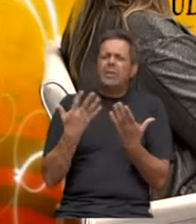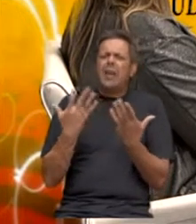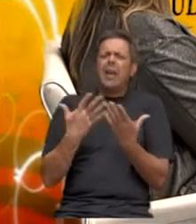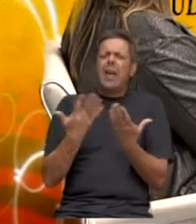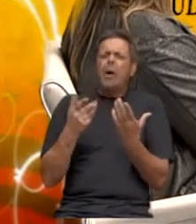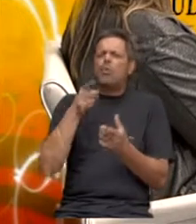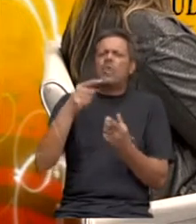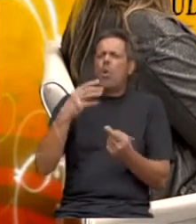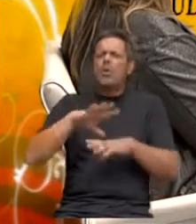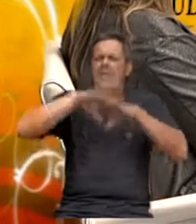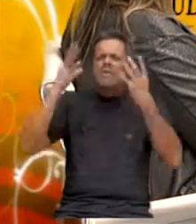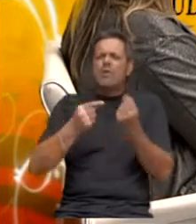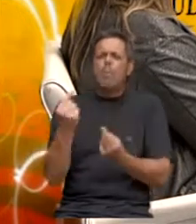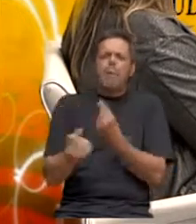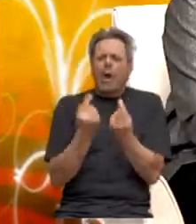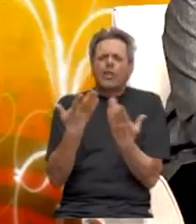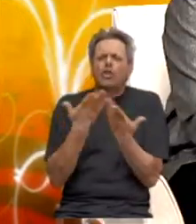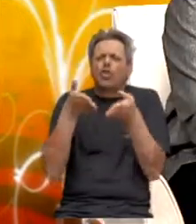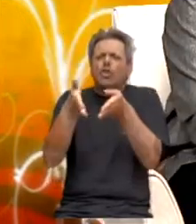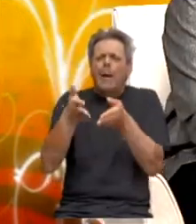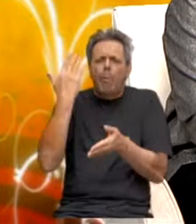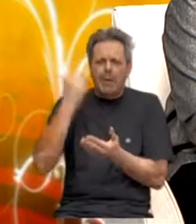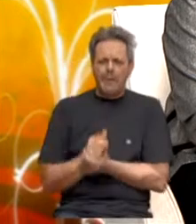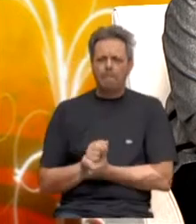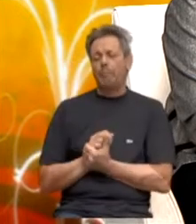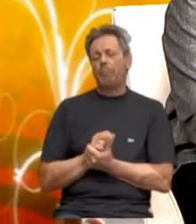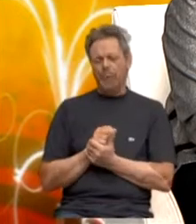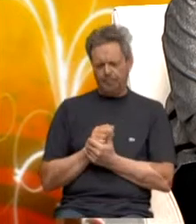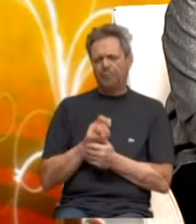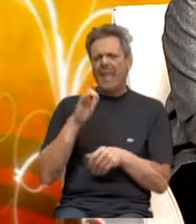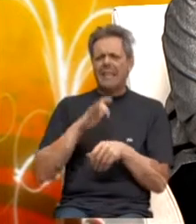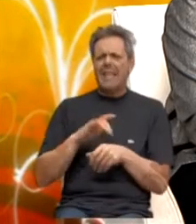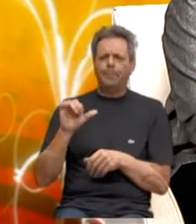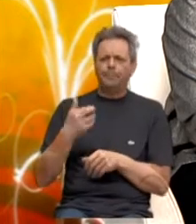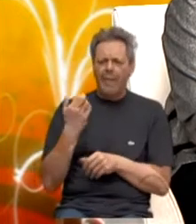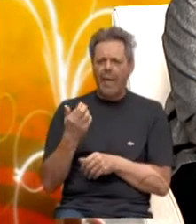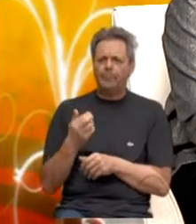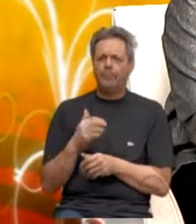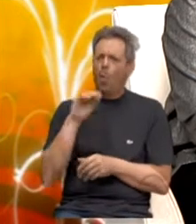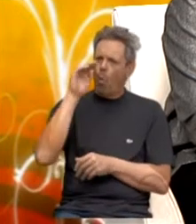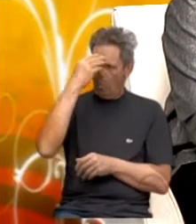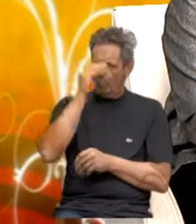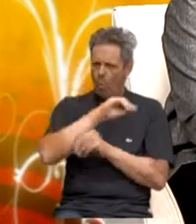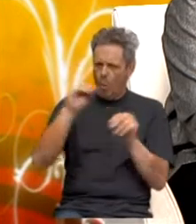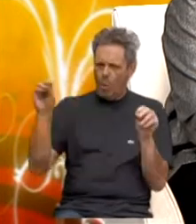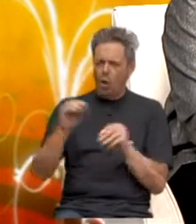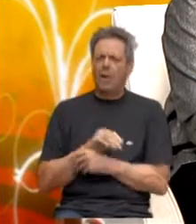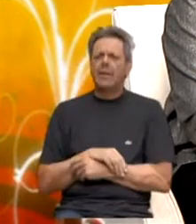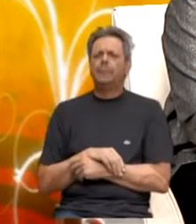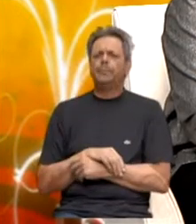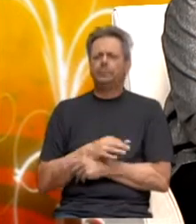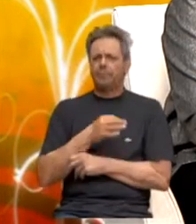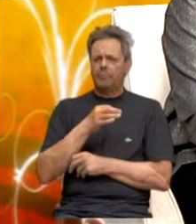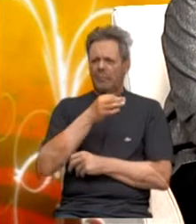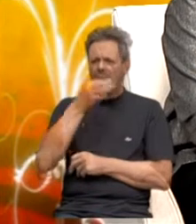se to odvijati? Znači, cilj svakog Svjetskog dana srca je upozoriti, skrenuti pozornost javnosti